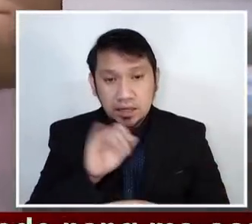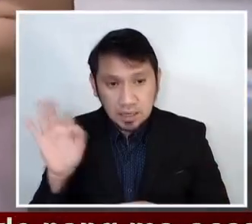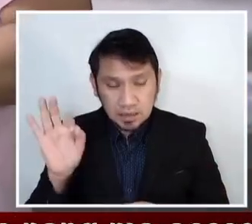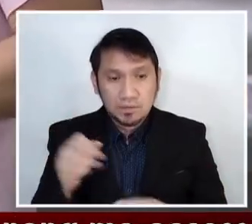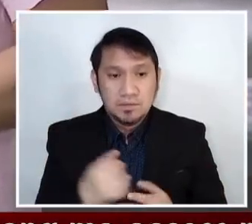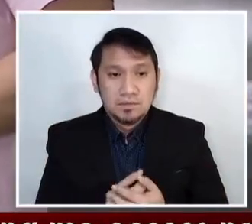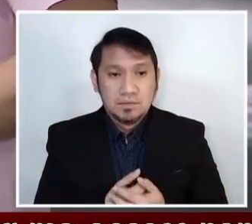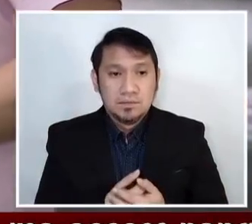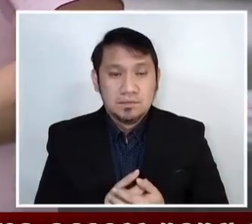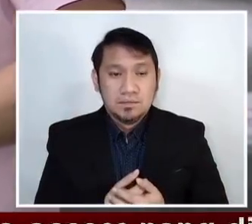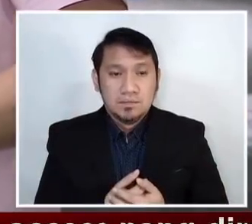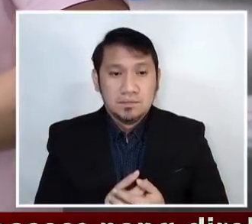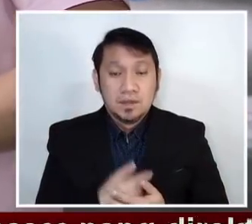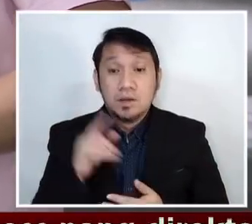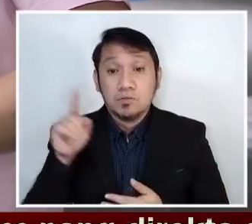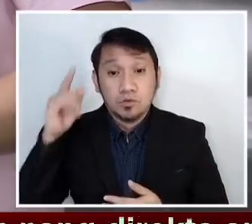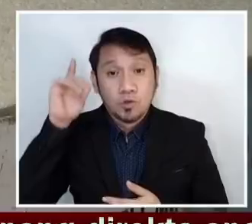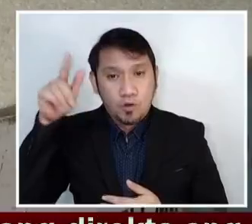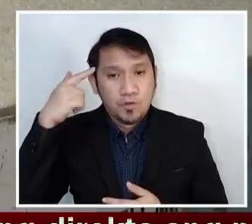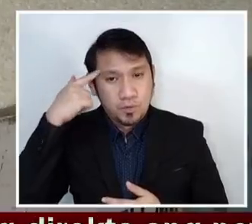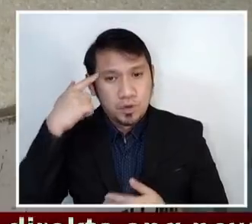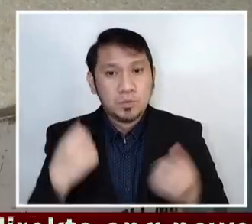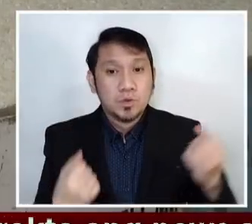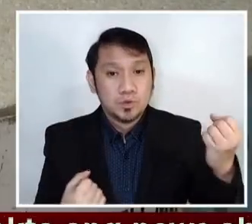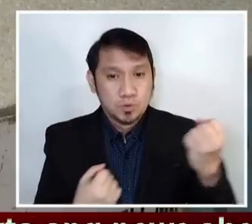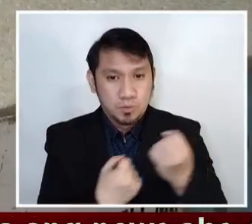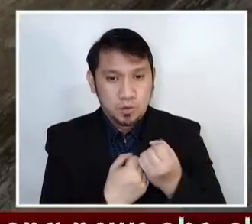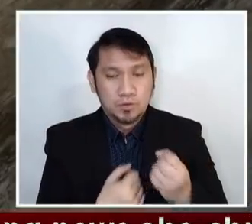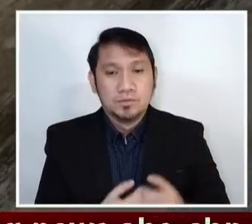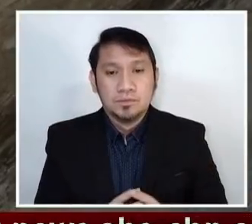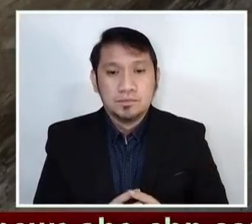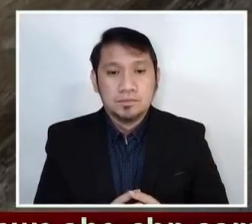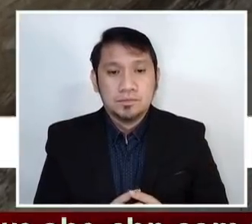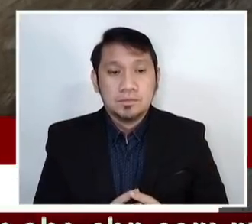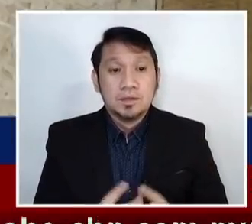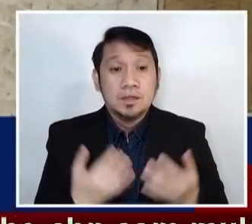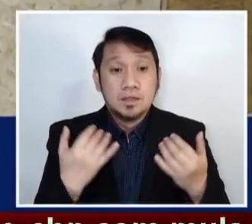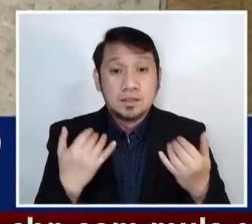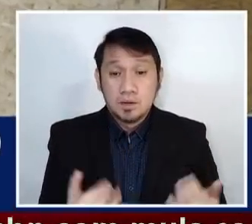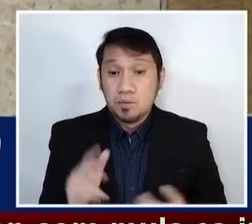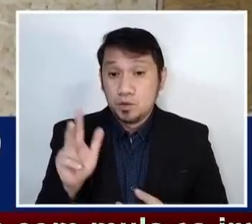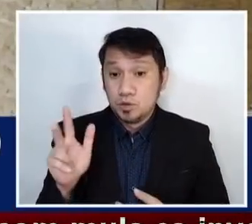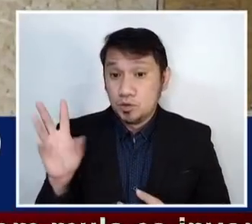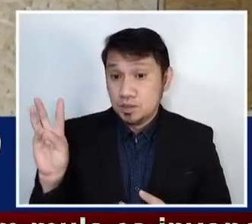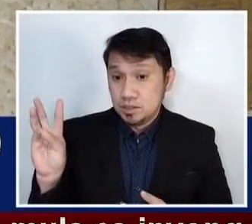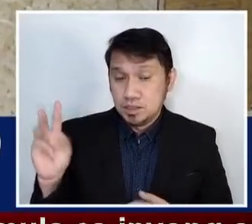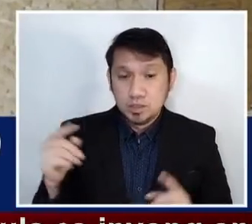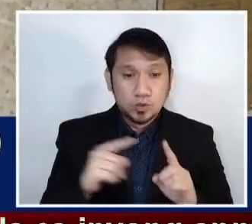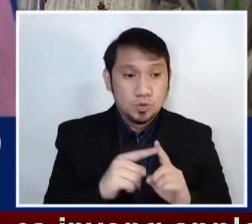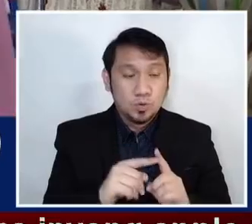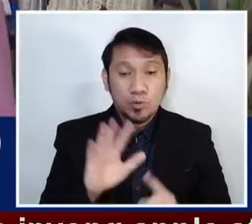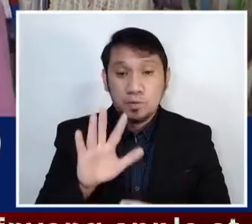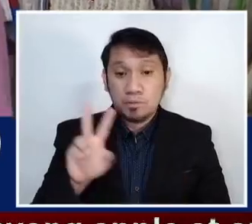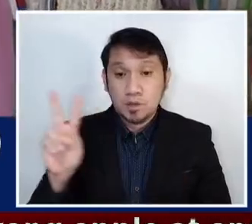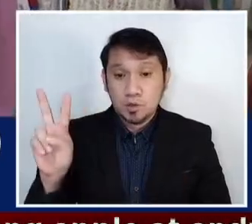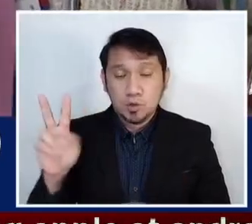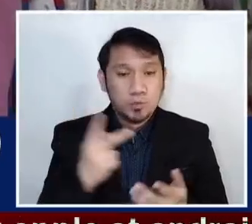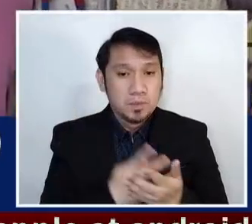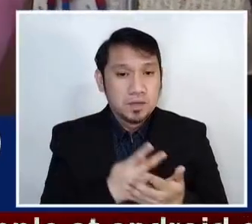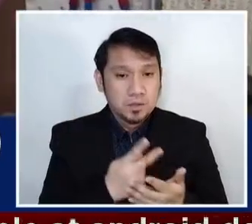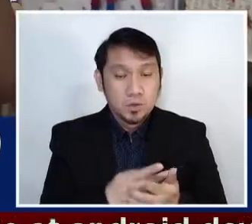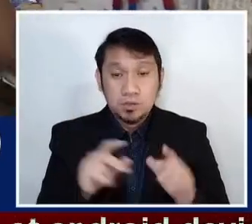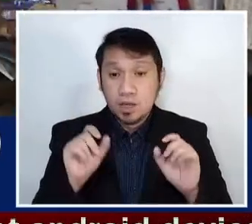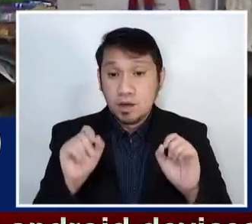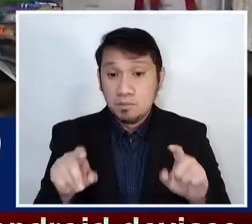o magkaroon ng subsidiya ang gobyerno. Sa ngayon, naglalaro sa 36 hanggang 52 pesos kada kilo ang bentahan